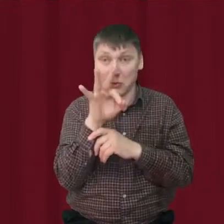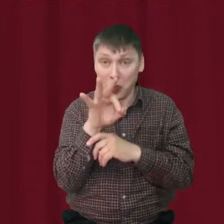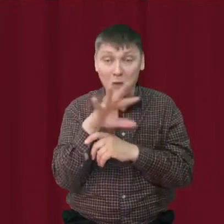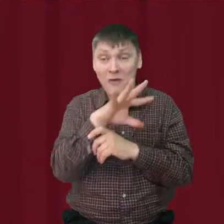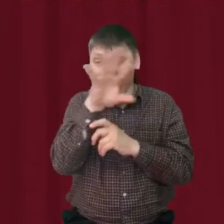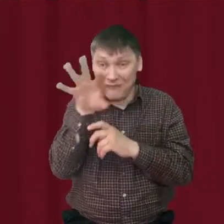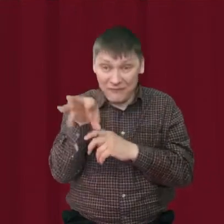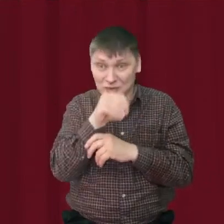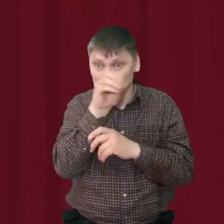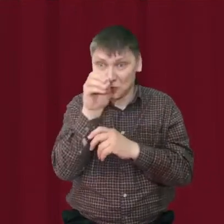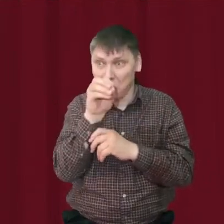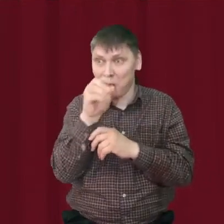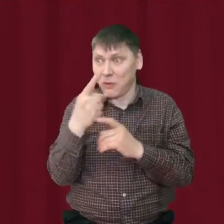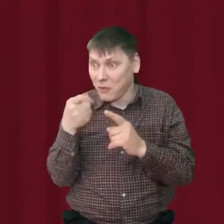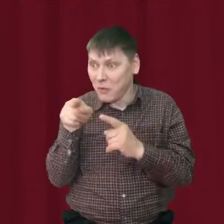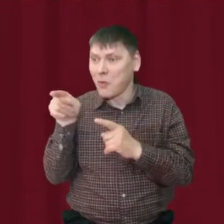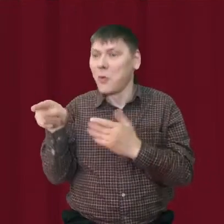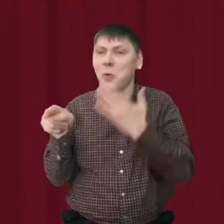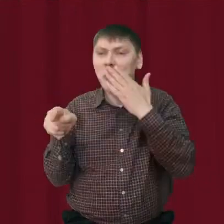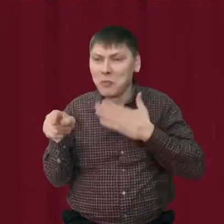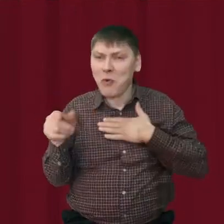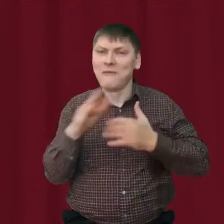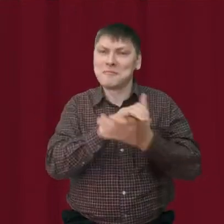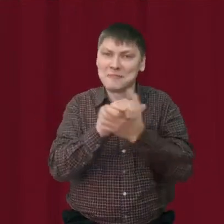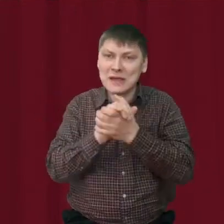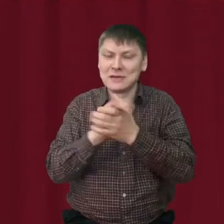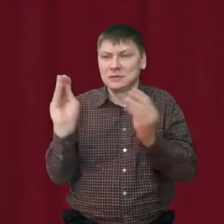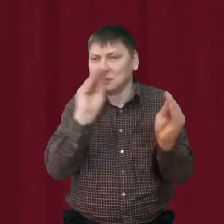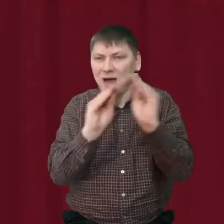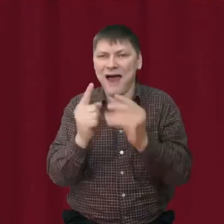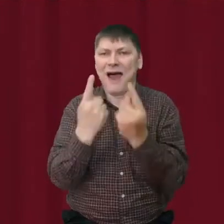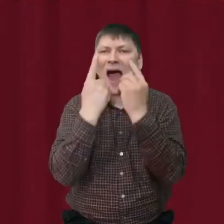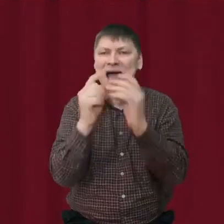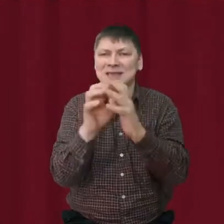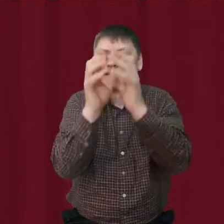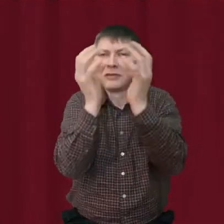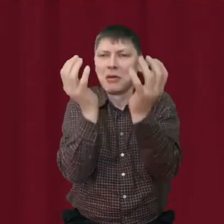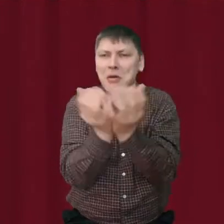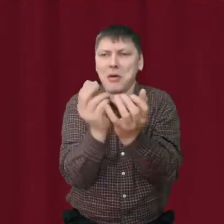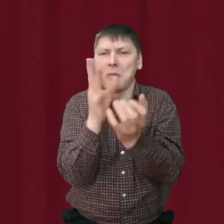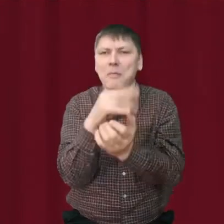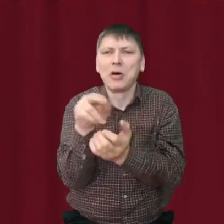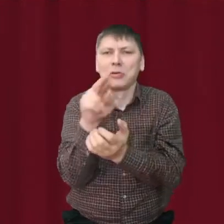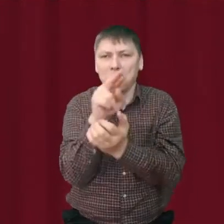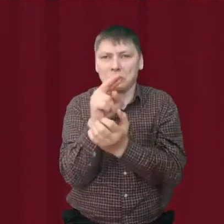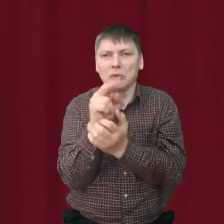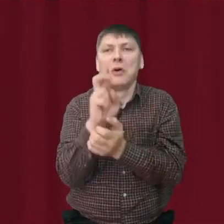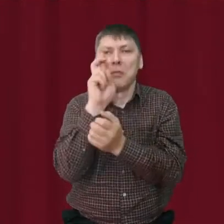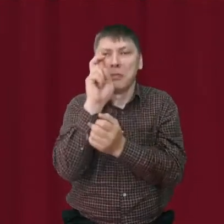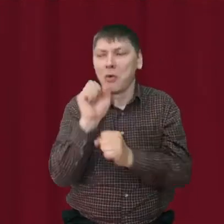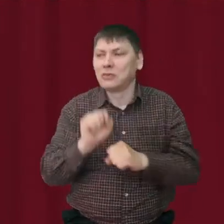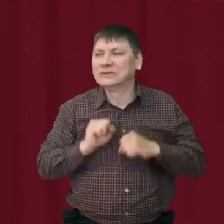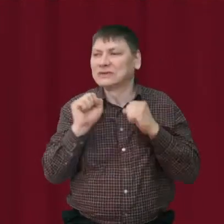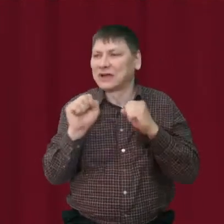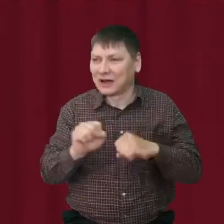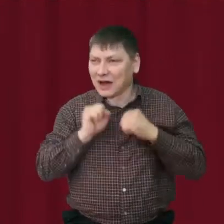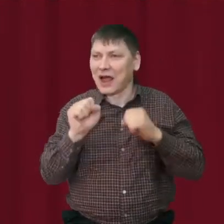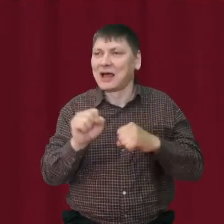совокупности составляет один единственный плод. Этот один единственный плод, который Бог взращивает в нашей